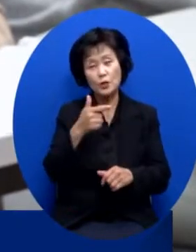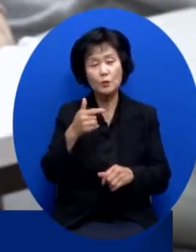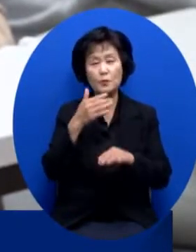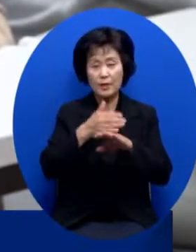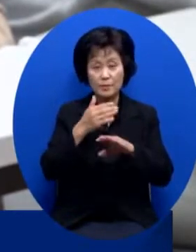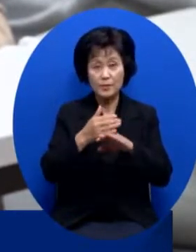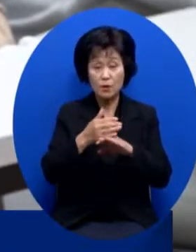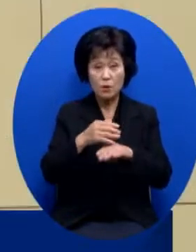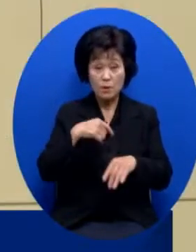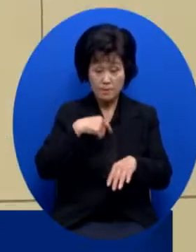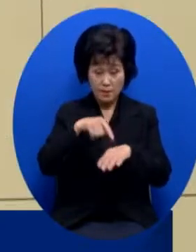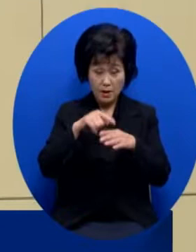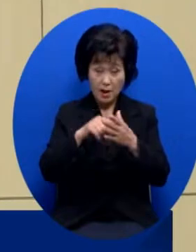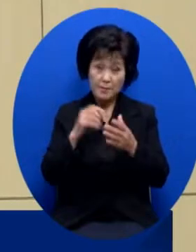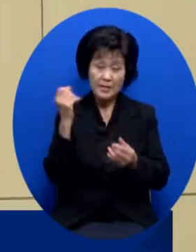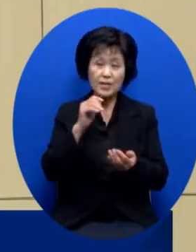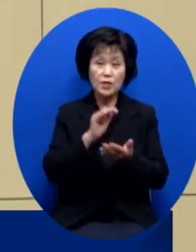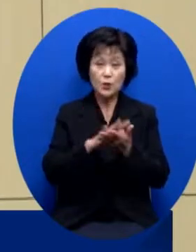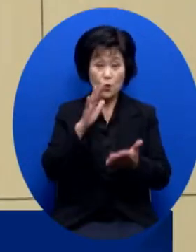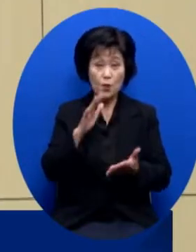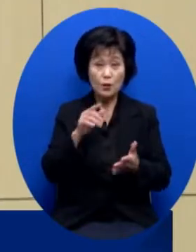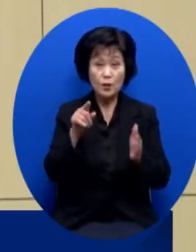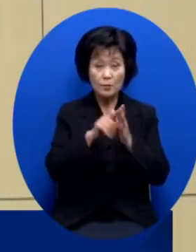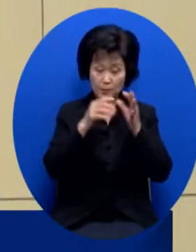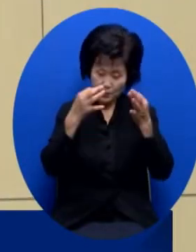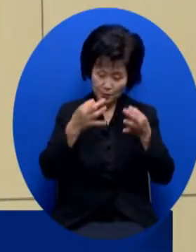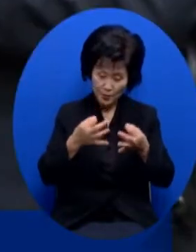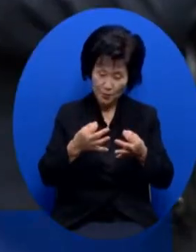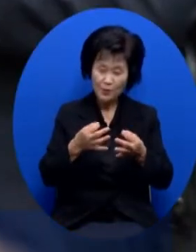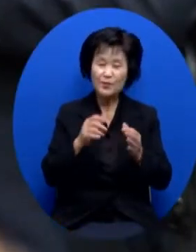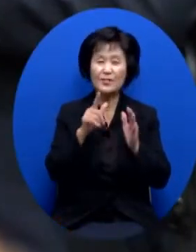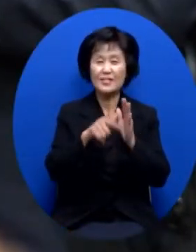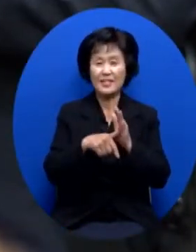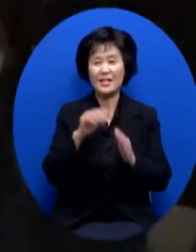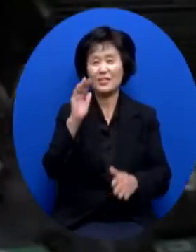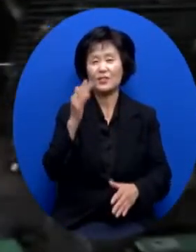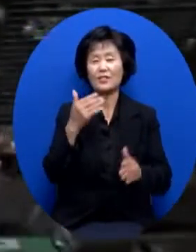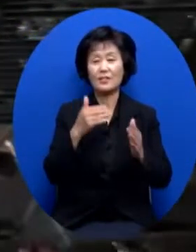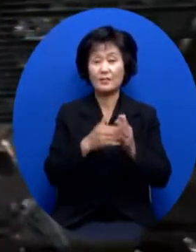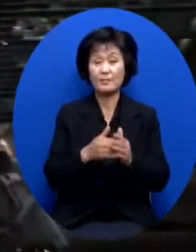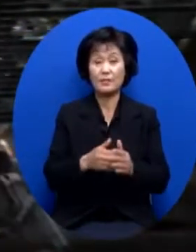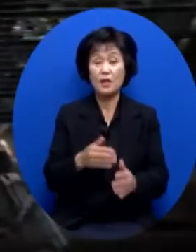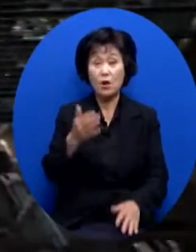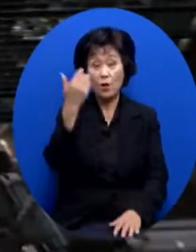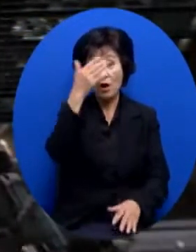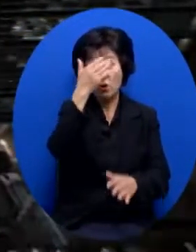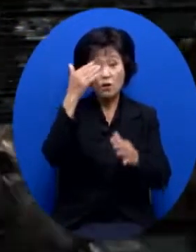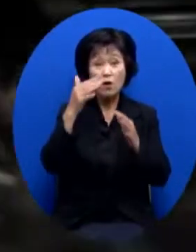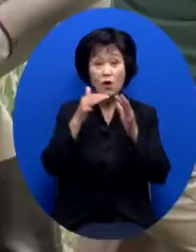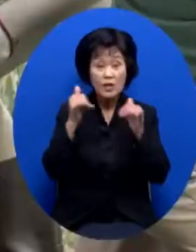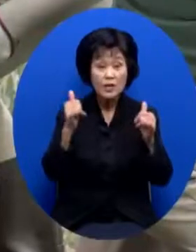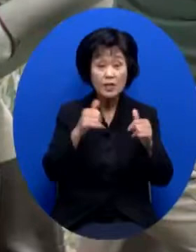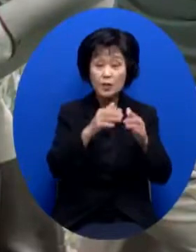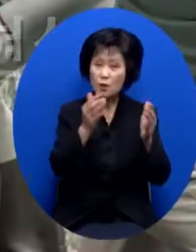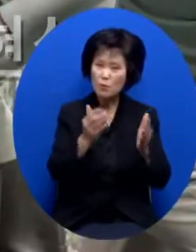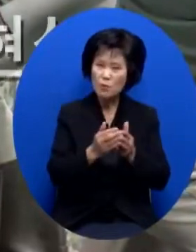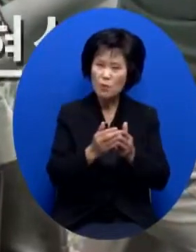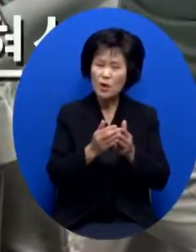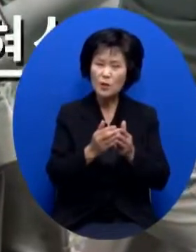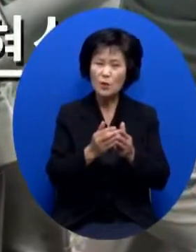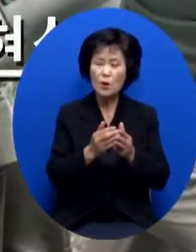제 신앙생활을 돌아볼 수 있게 되는 그런 시간이었던 것 같습니다. 과거 성일교회 청년부는 침체기를 겪기도